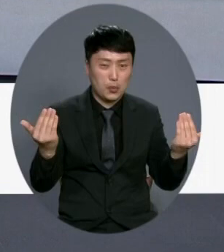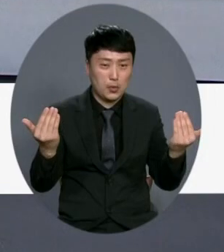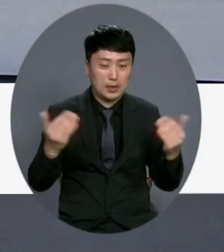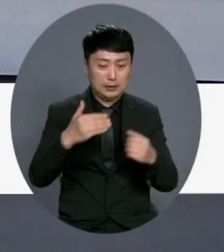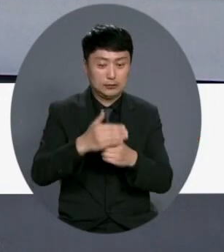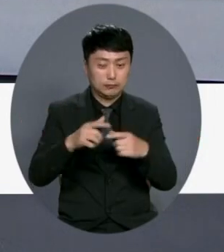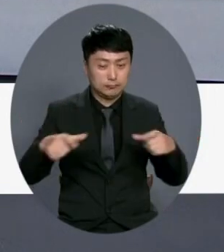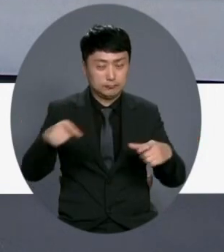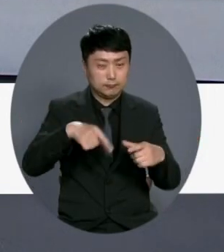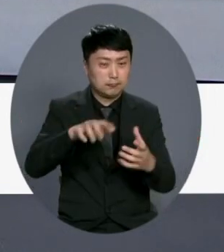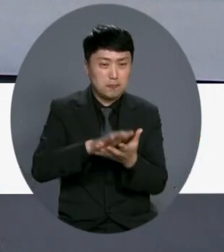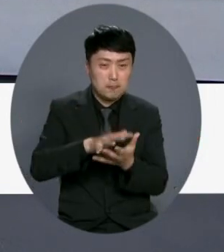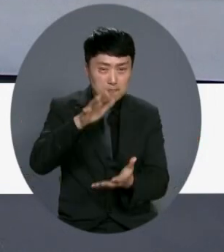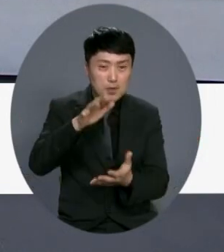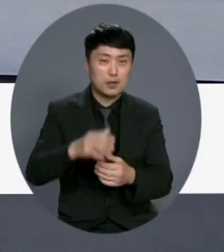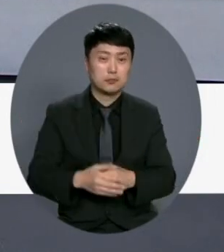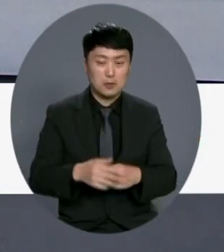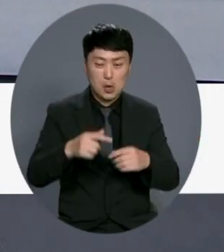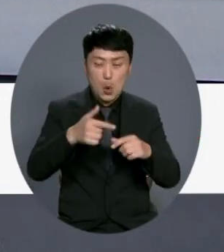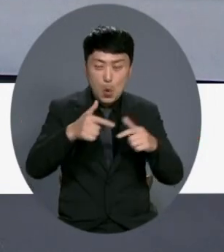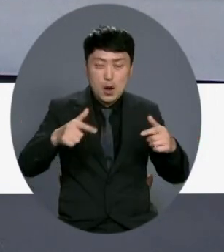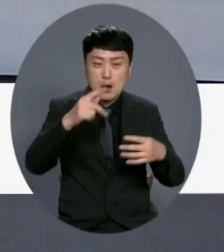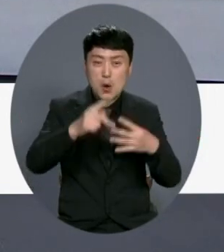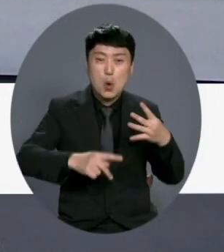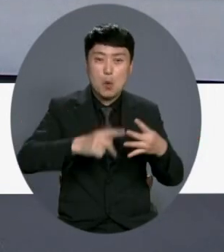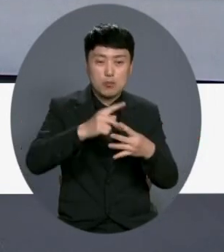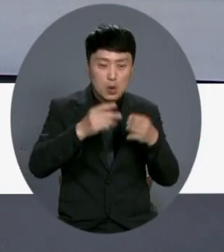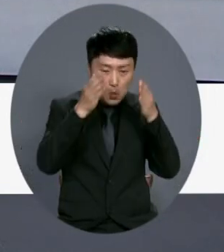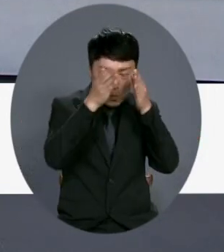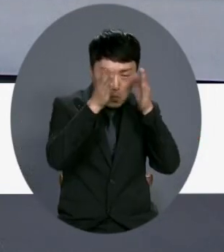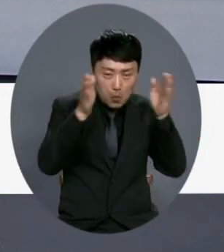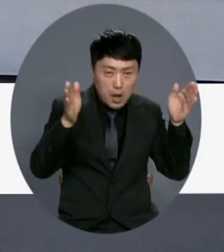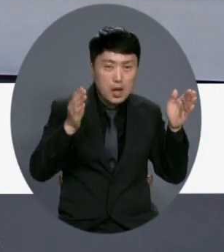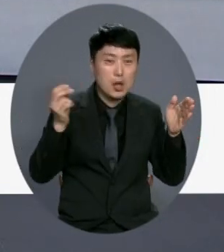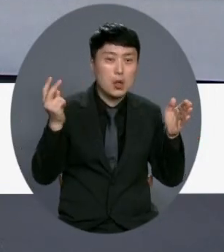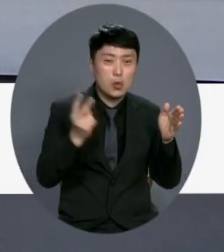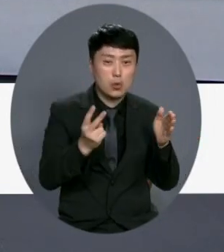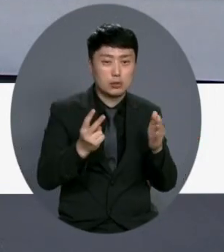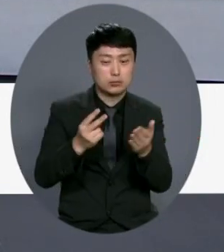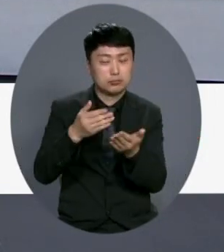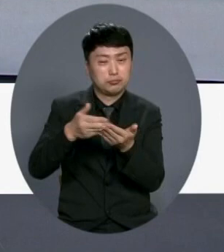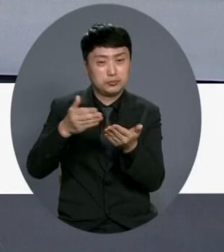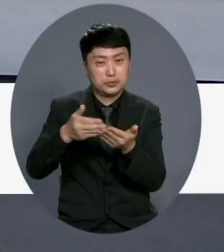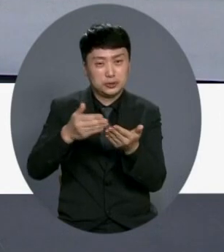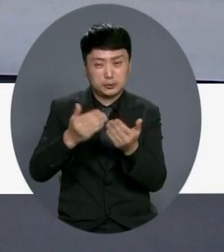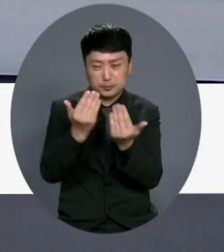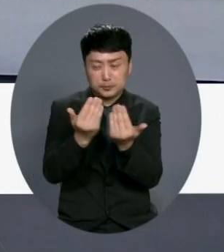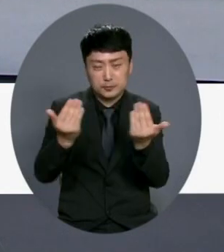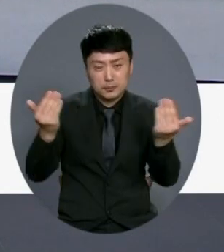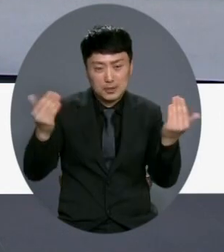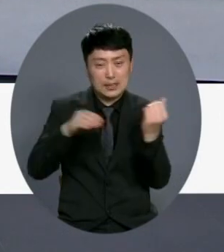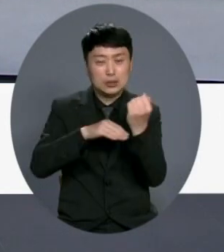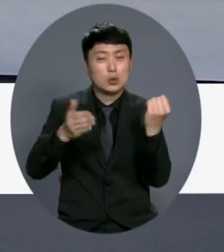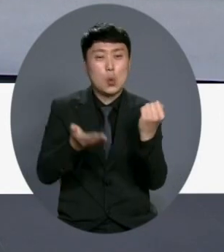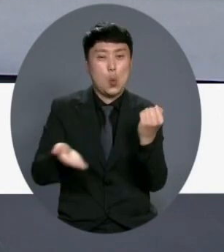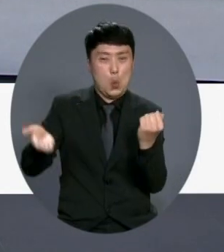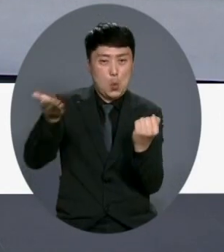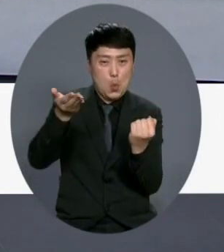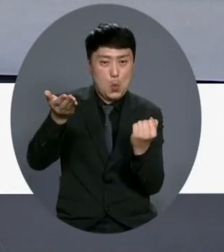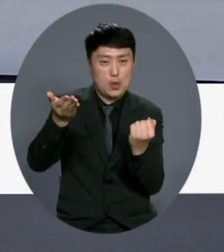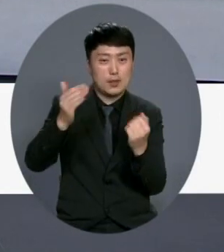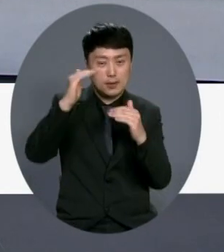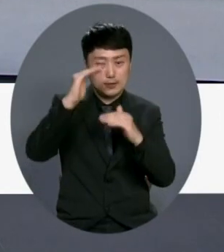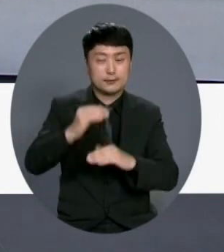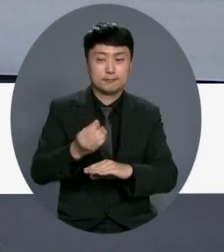텐데요. 올해는 다양한 프로그램을 마련해 외연을 넓히고 출품작 수준도 높였습니다. 박재형 기자가